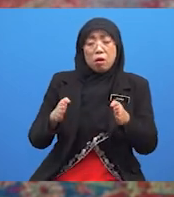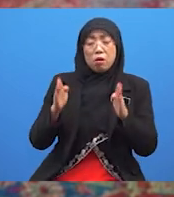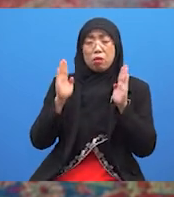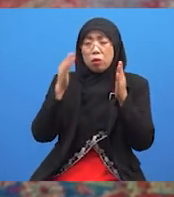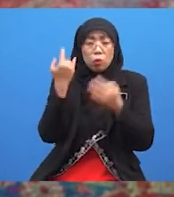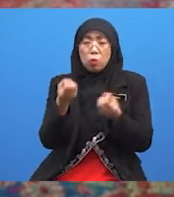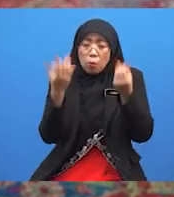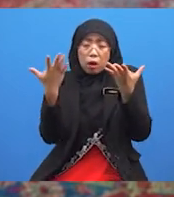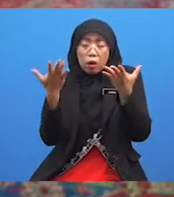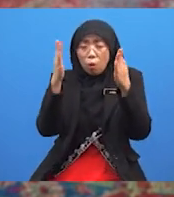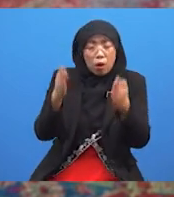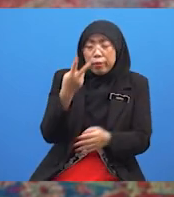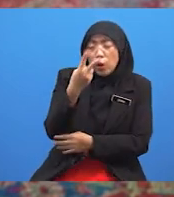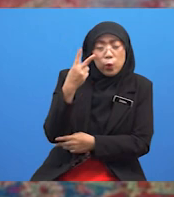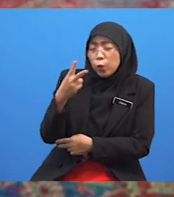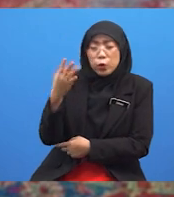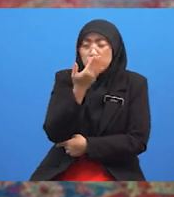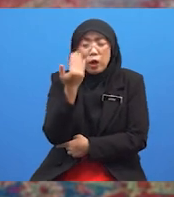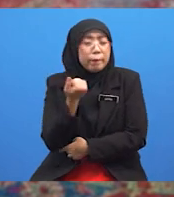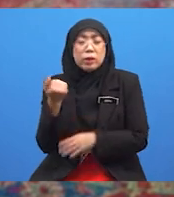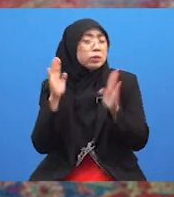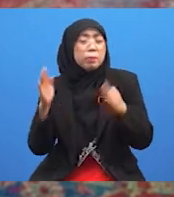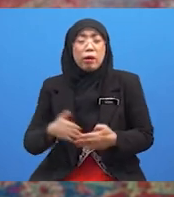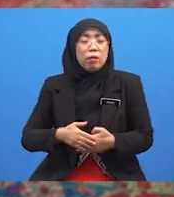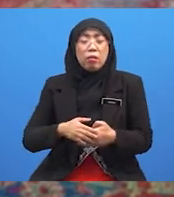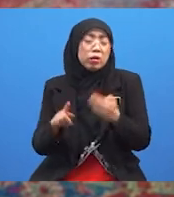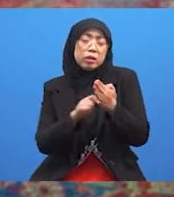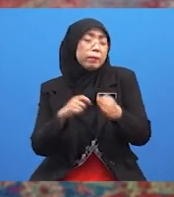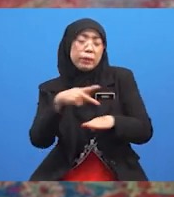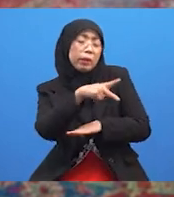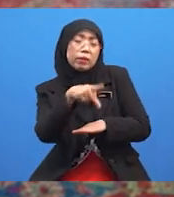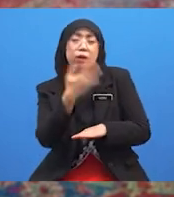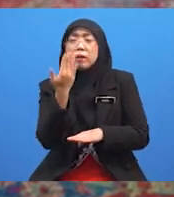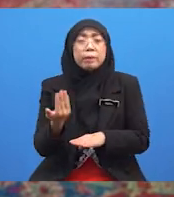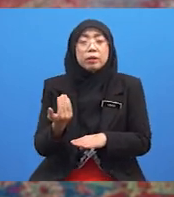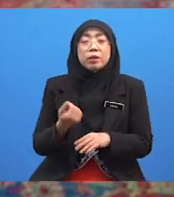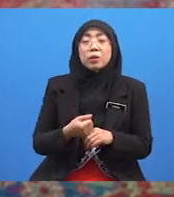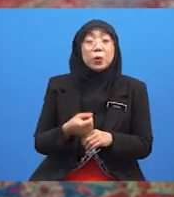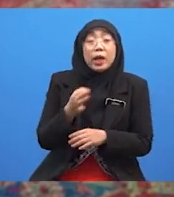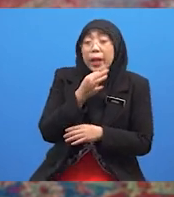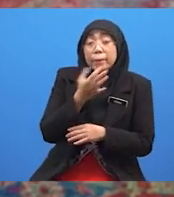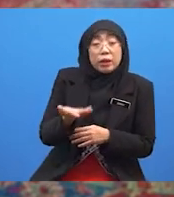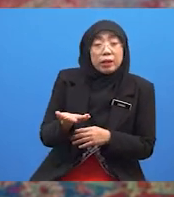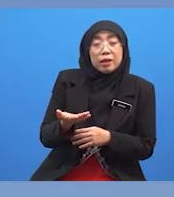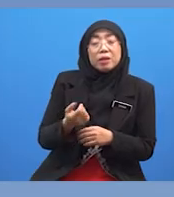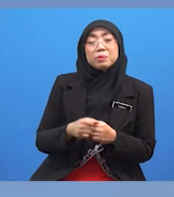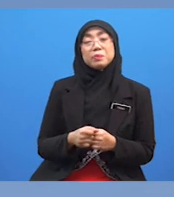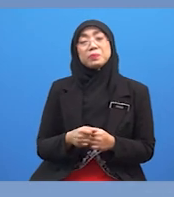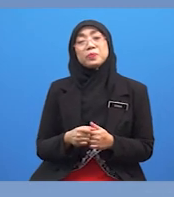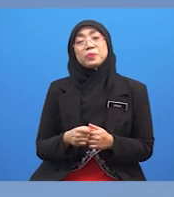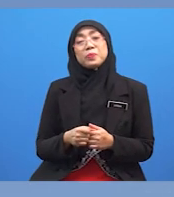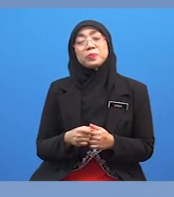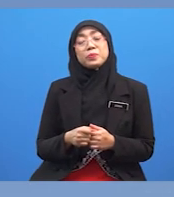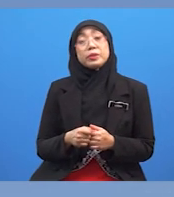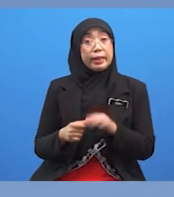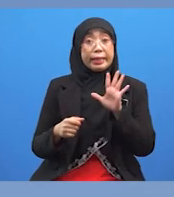walaupun di mana-mana sahaja. Para pelajar sekalian, aspek keagamaan yang kelima ialah bersikap